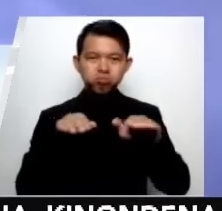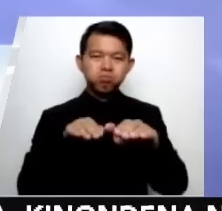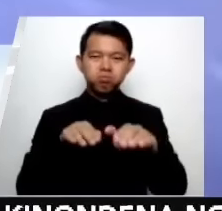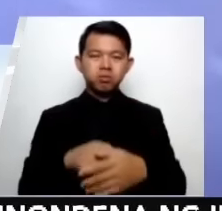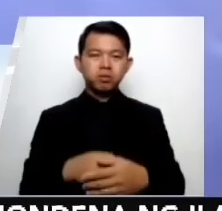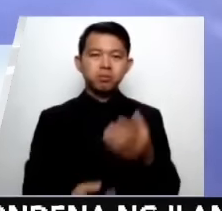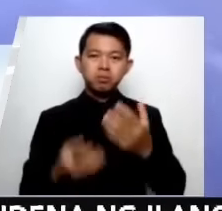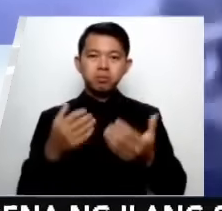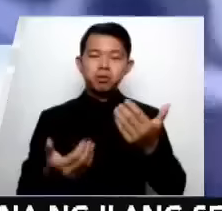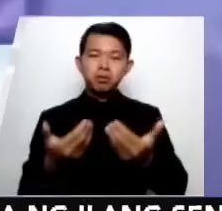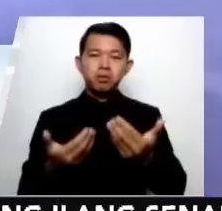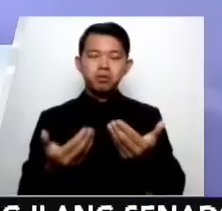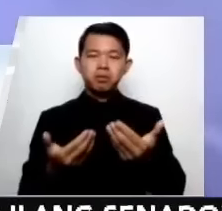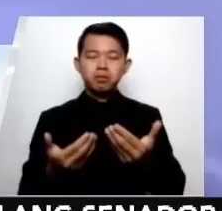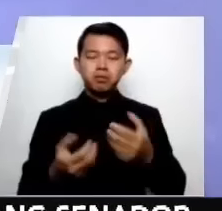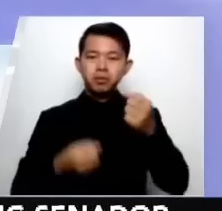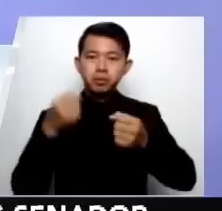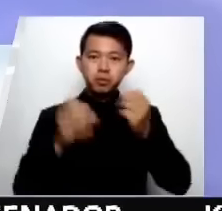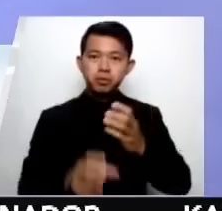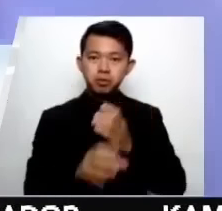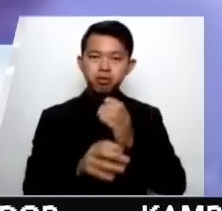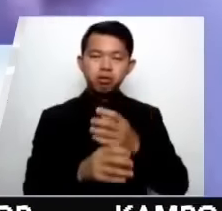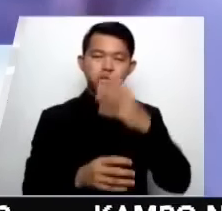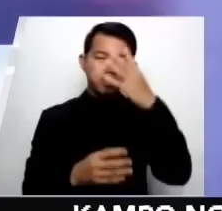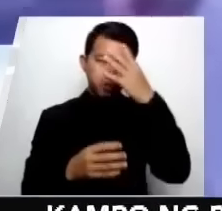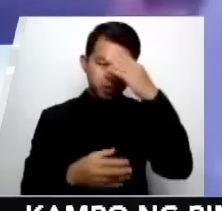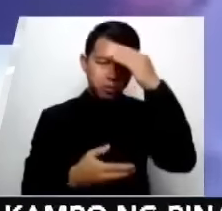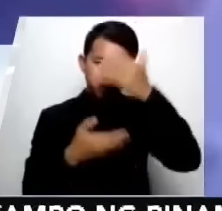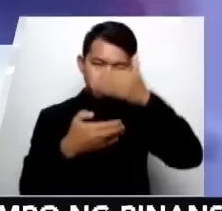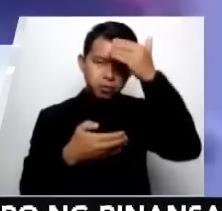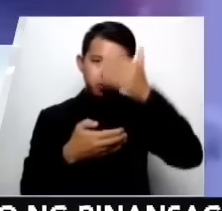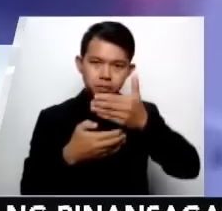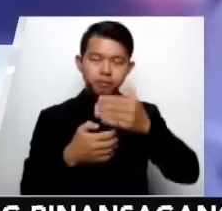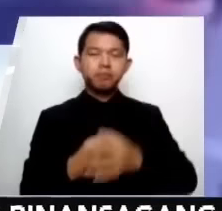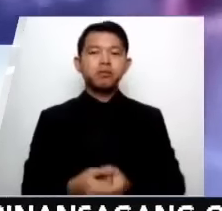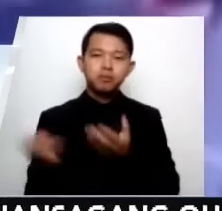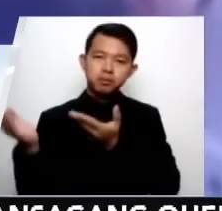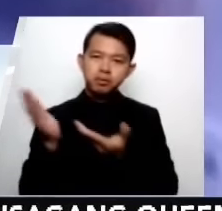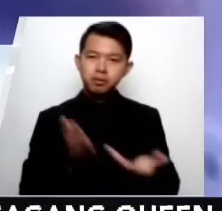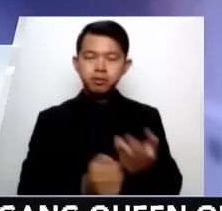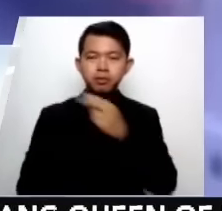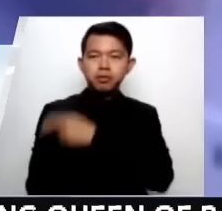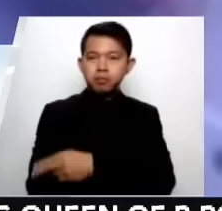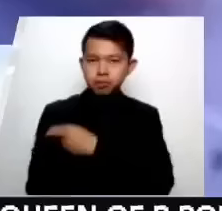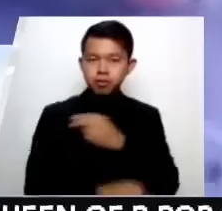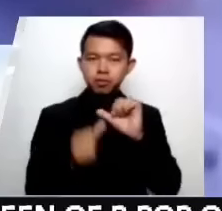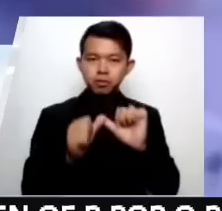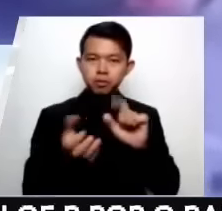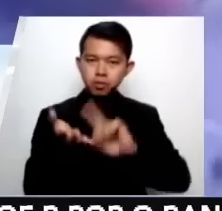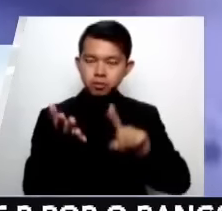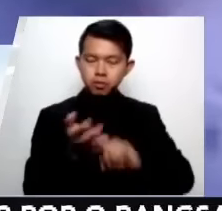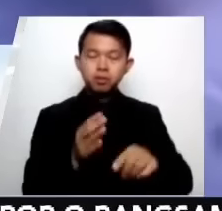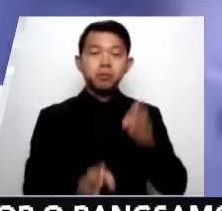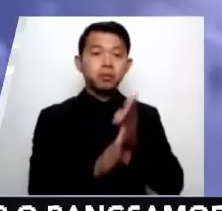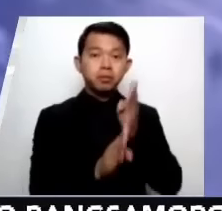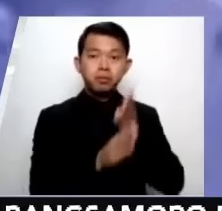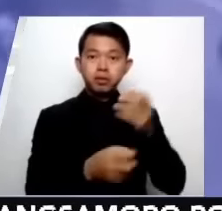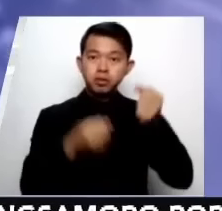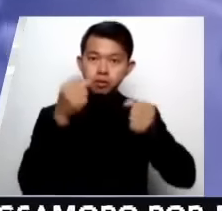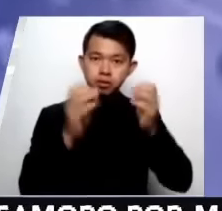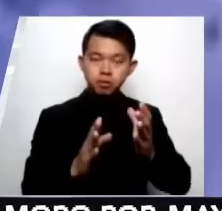ng kotse. Isinugod siya sa ospital at patuloy na inoobserbahan. Tigtas naman ang driver ng bus at ang mga pasahero